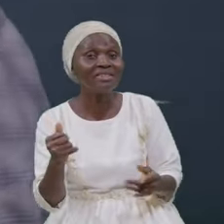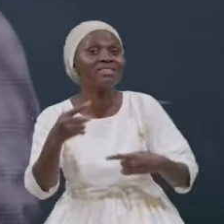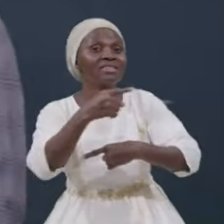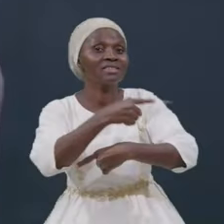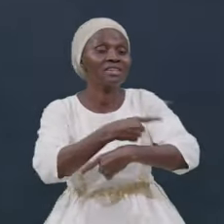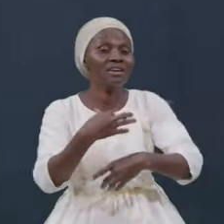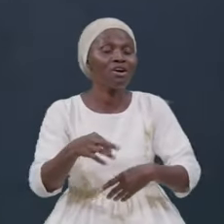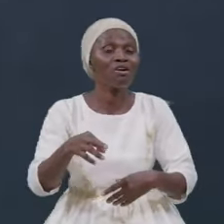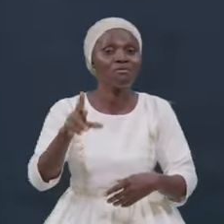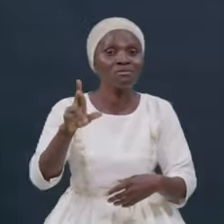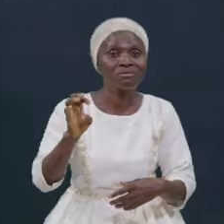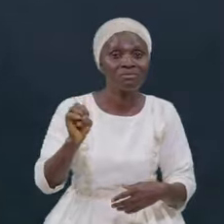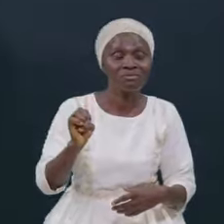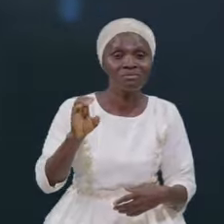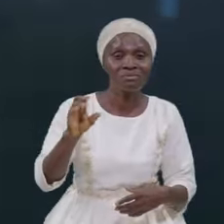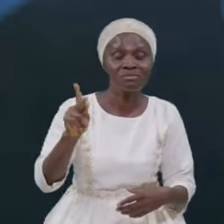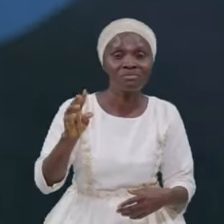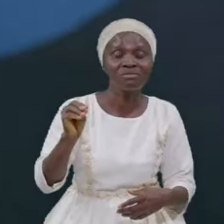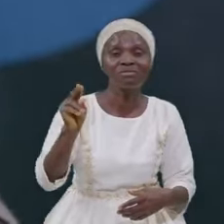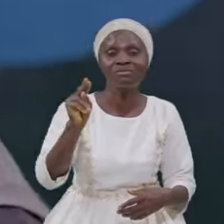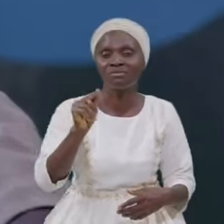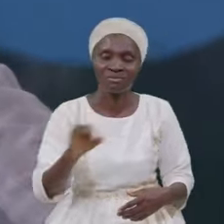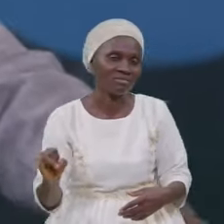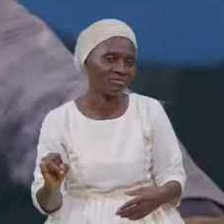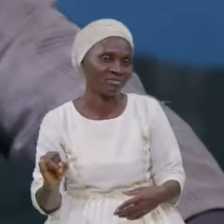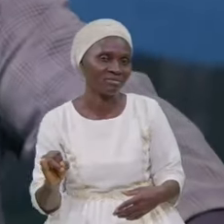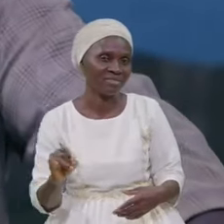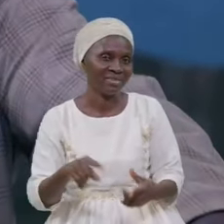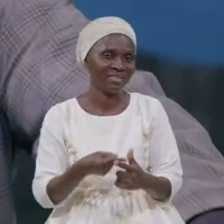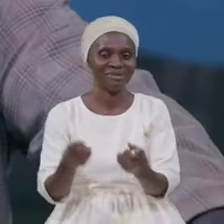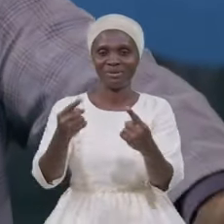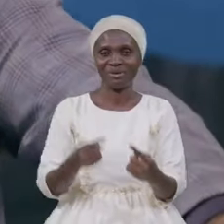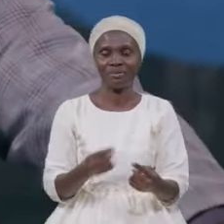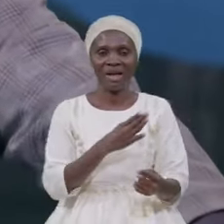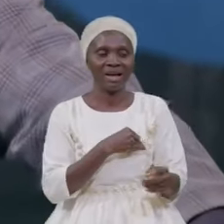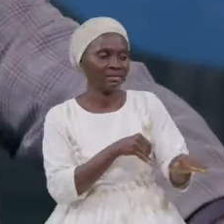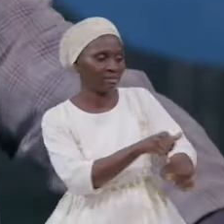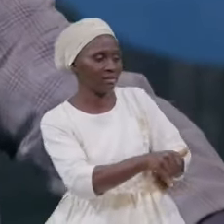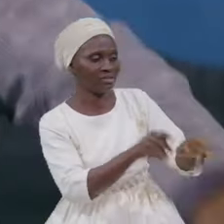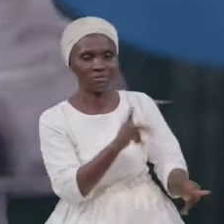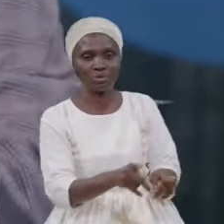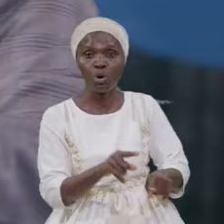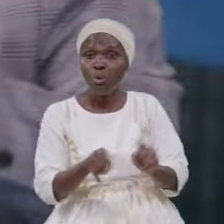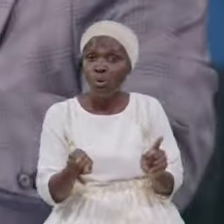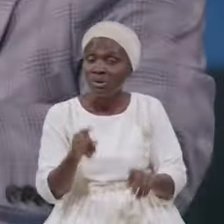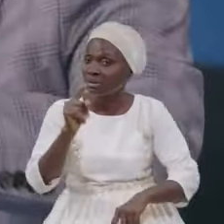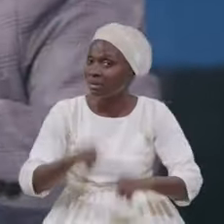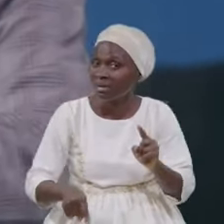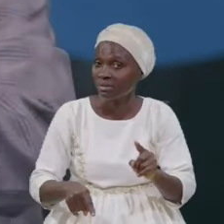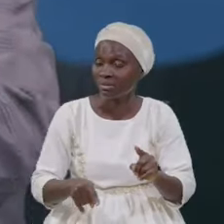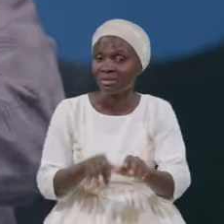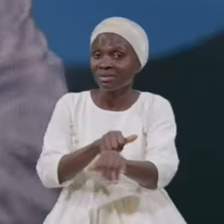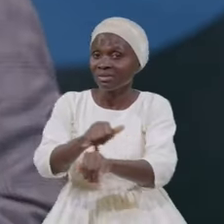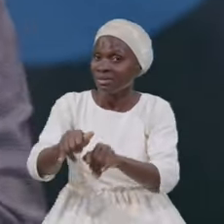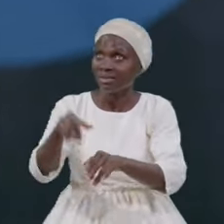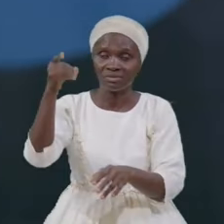Nous pouvons tromper les gens. Mais nous ne pourrons pas tromper Dieu. Ce sera un grand jour. Le jour lugubre.